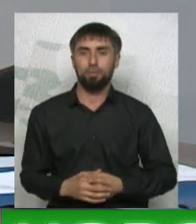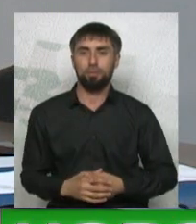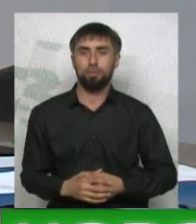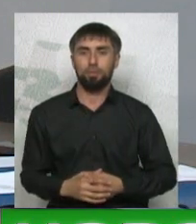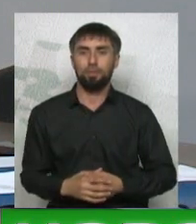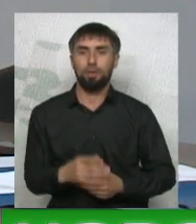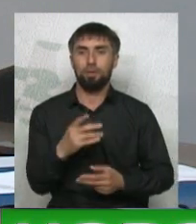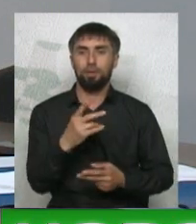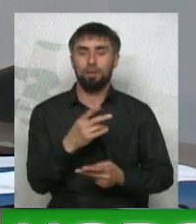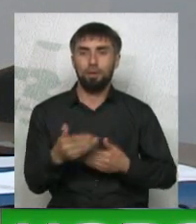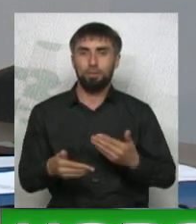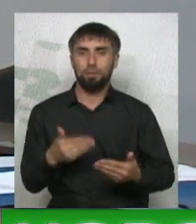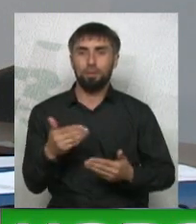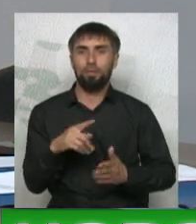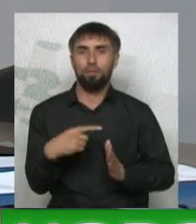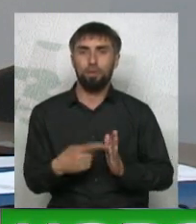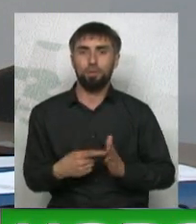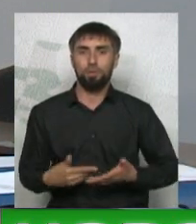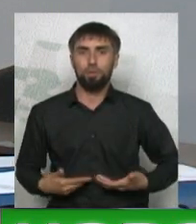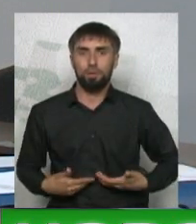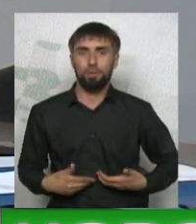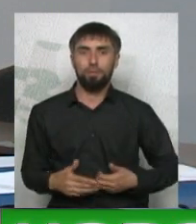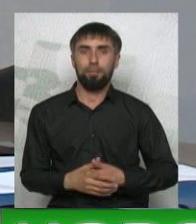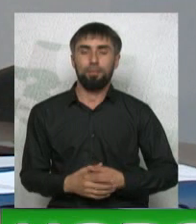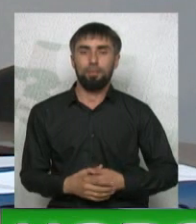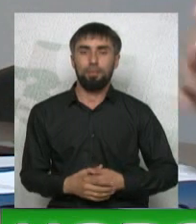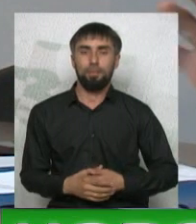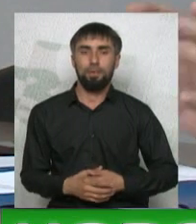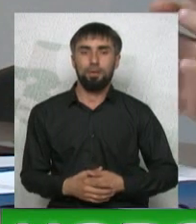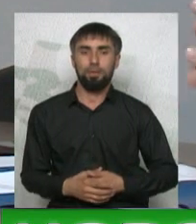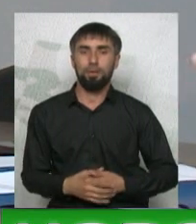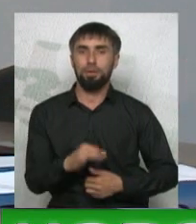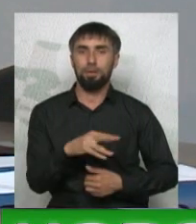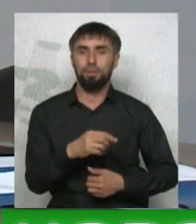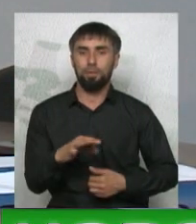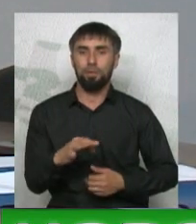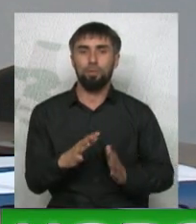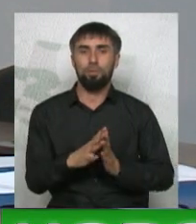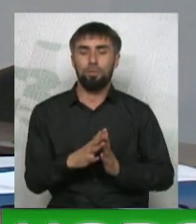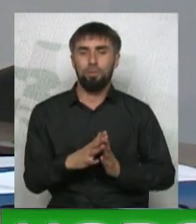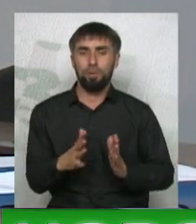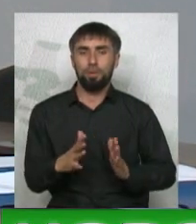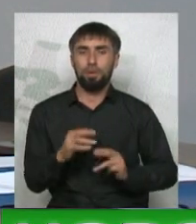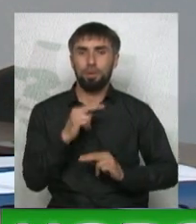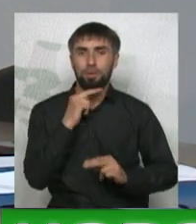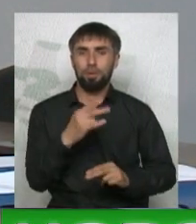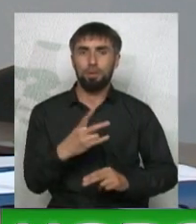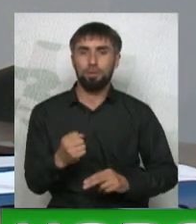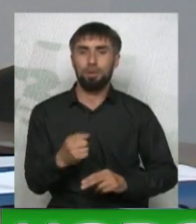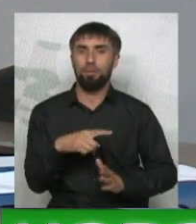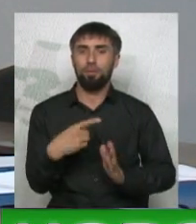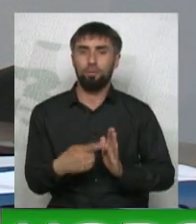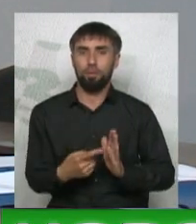обеспечить рассмотрение вопросов жителей, вот, чтобы именно больше обращать внимание на